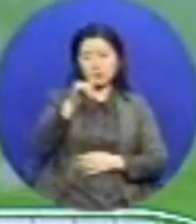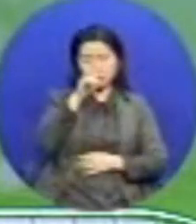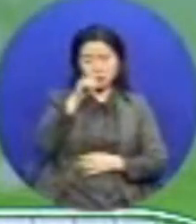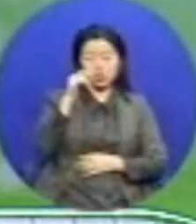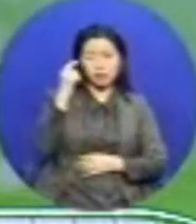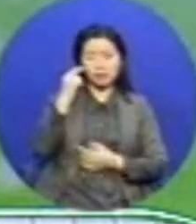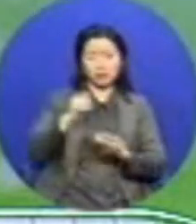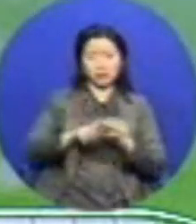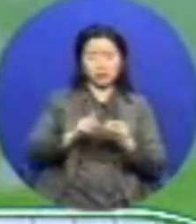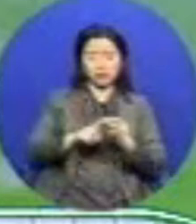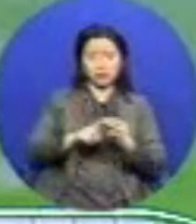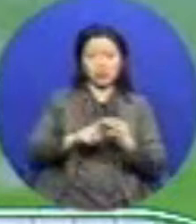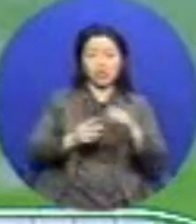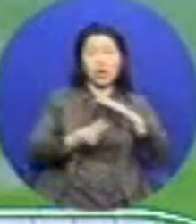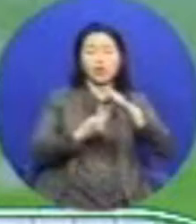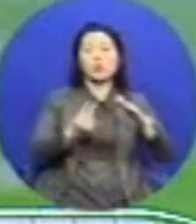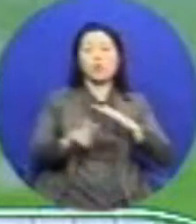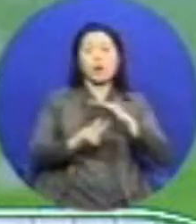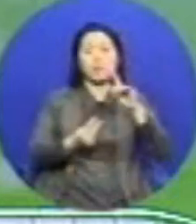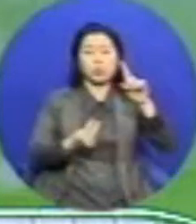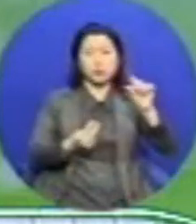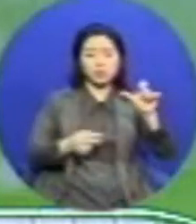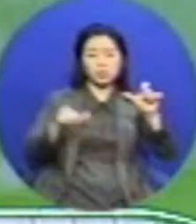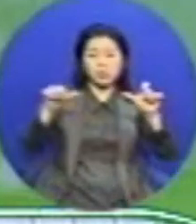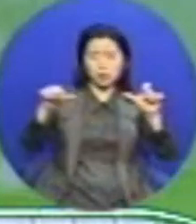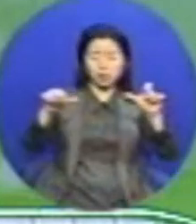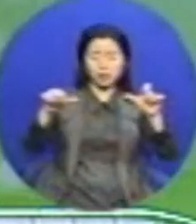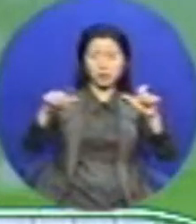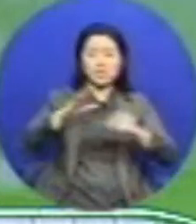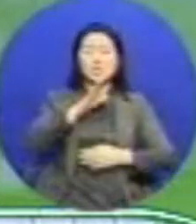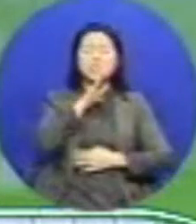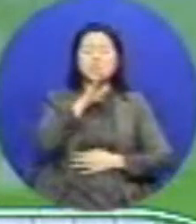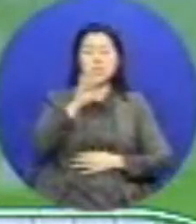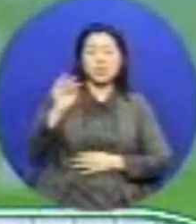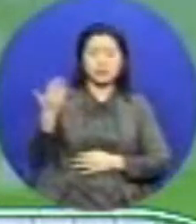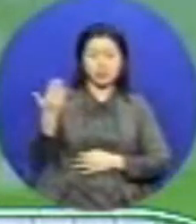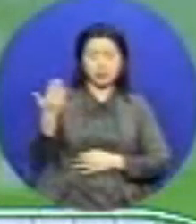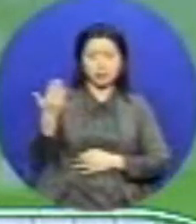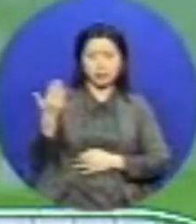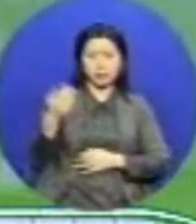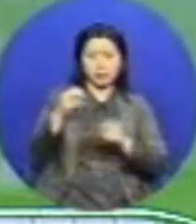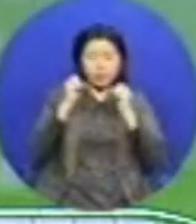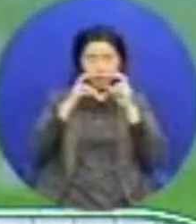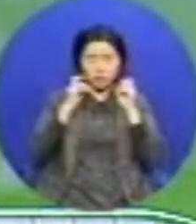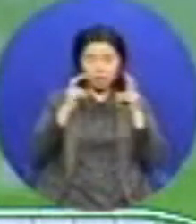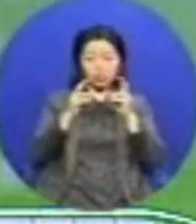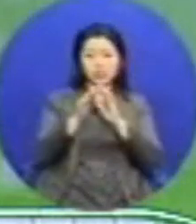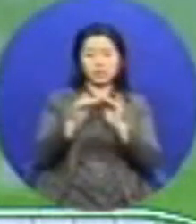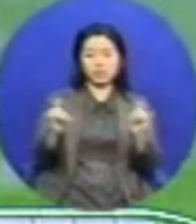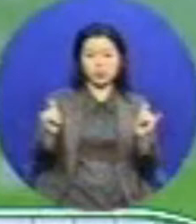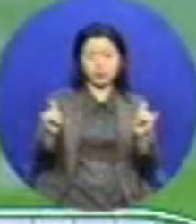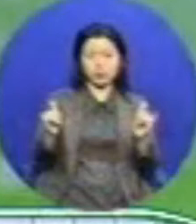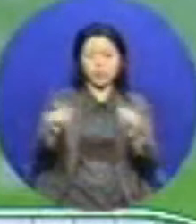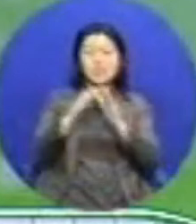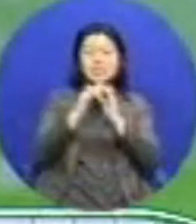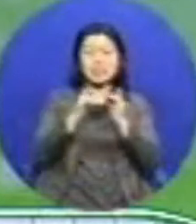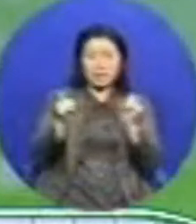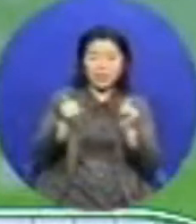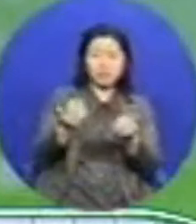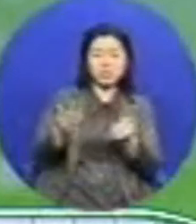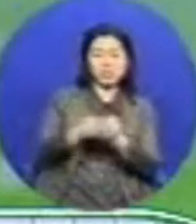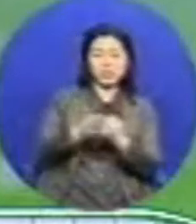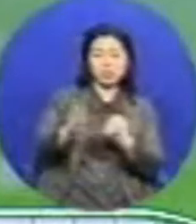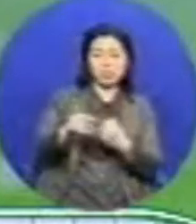15장 5절 말씀 이 실제 가 되었기 때문이에요 허드슨 테일러 선교사 & 인간인지라 이런 일들을